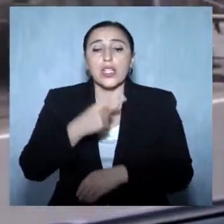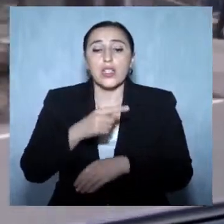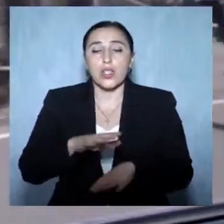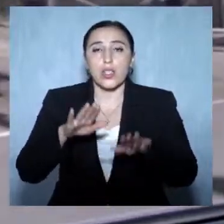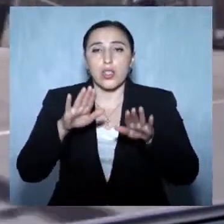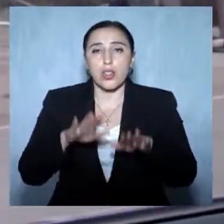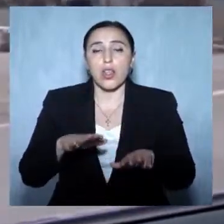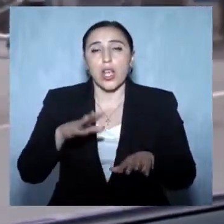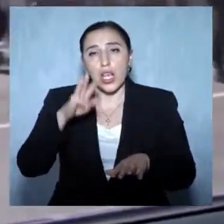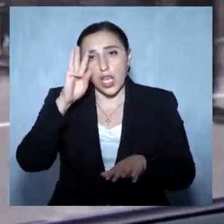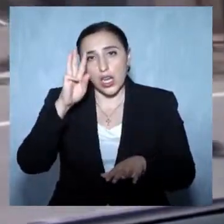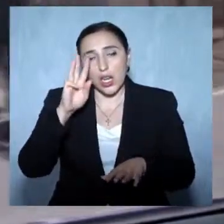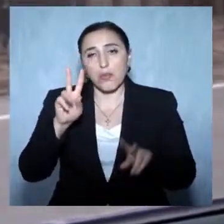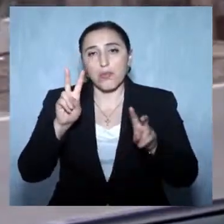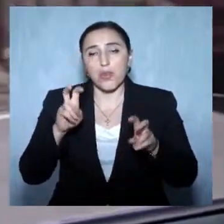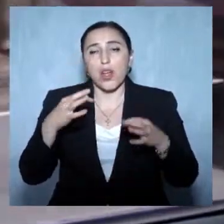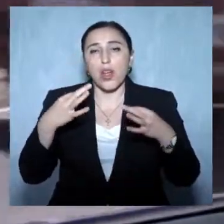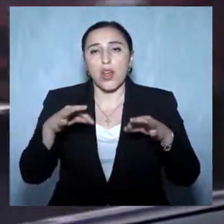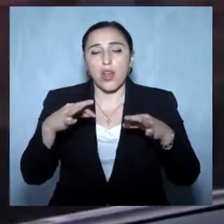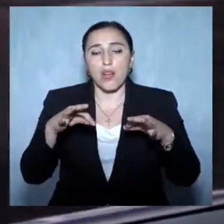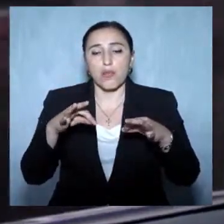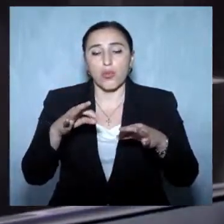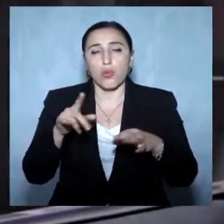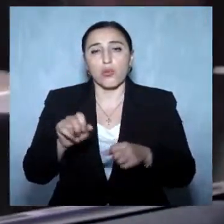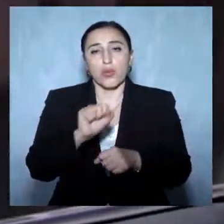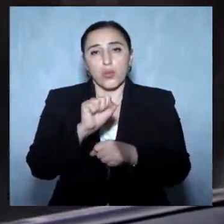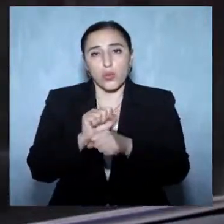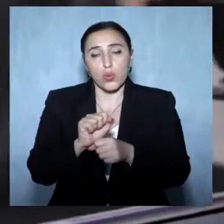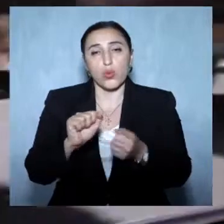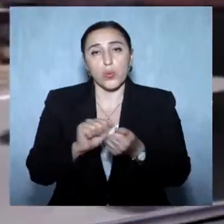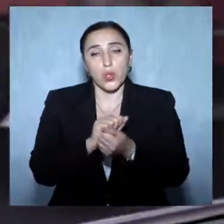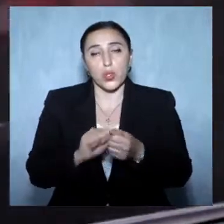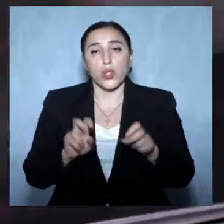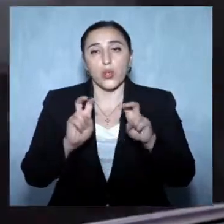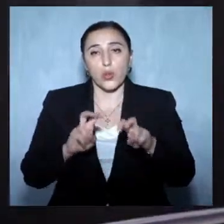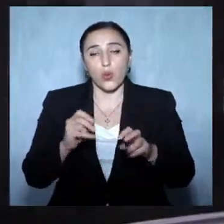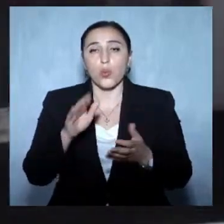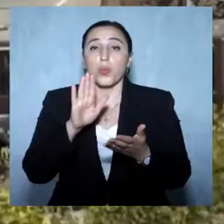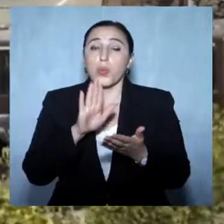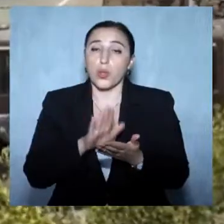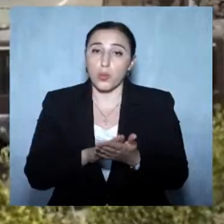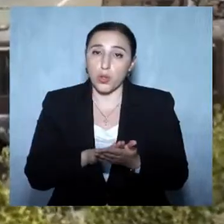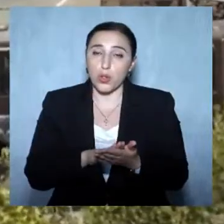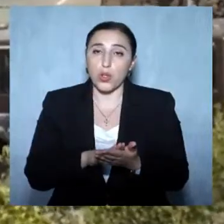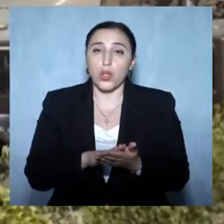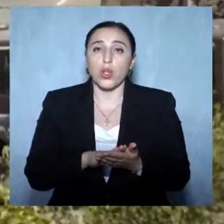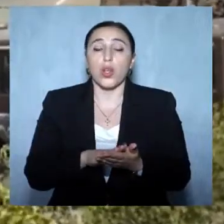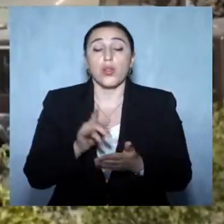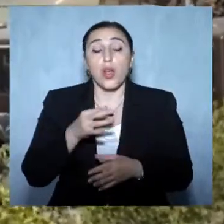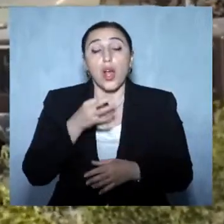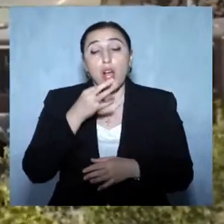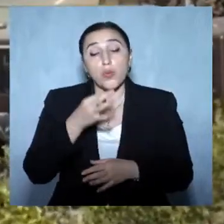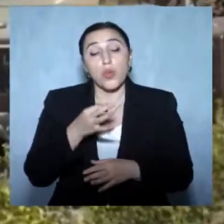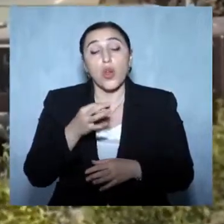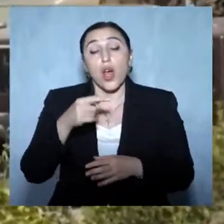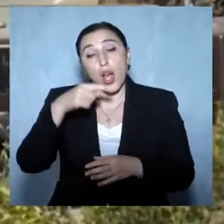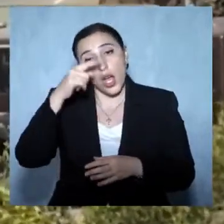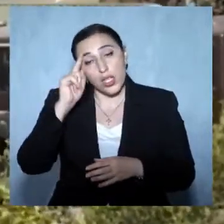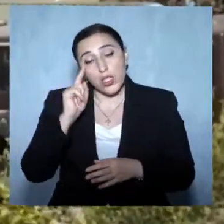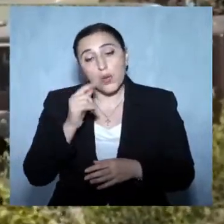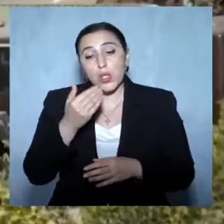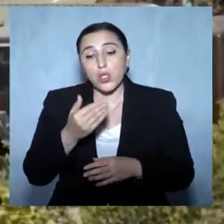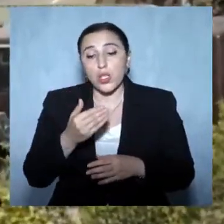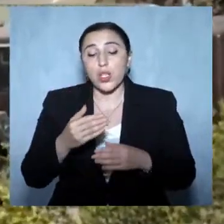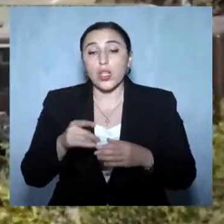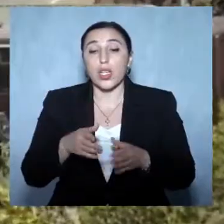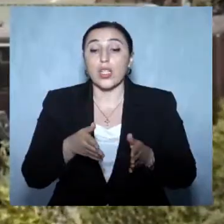կանգնեցնում են իրանական բերնատարների վարորդներին, ստուգում պաստատխ գումար պահանջում, հիմնավորելով, որ իրենց երկրի տարածք